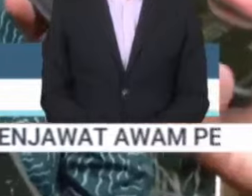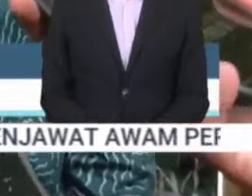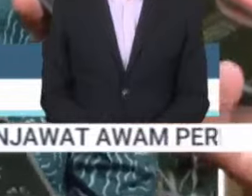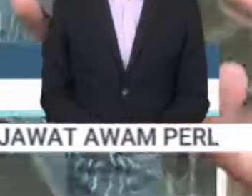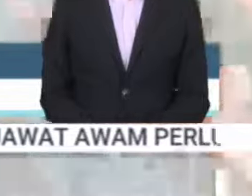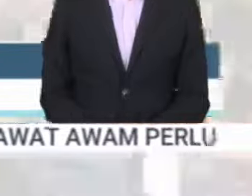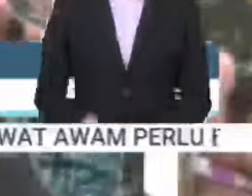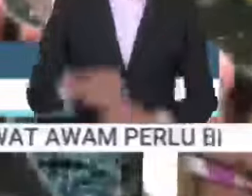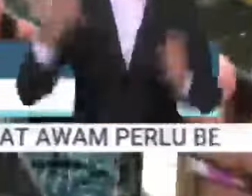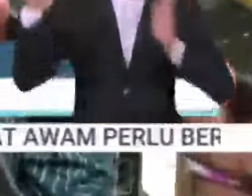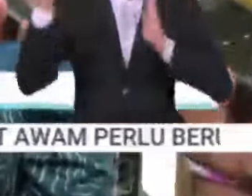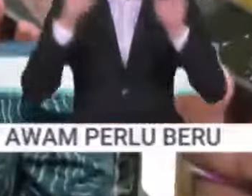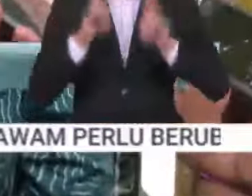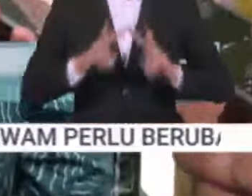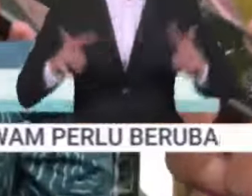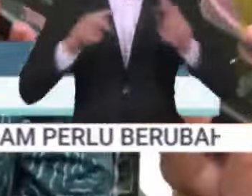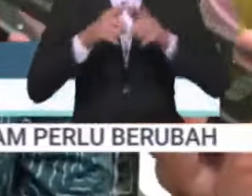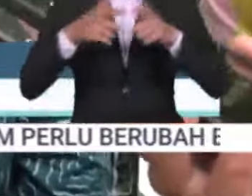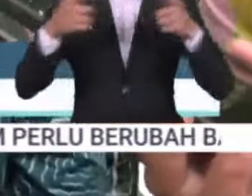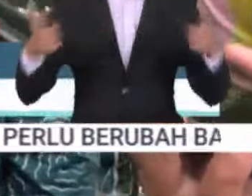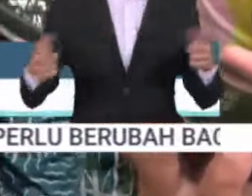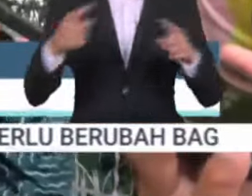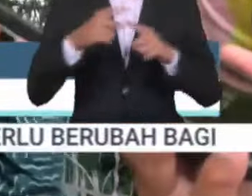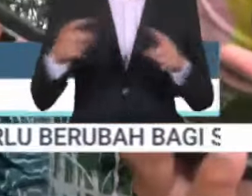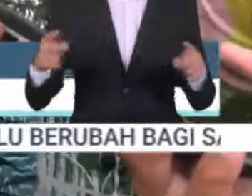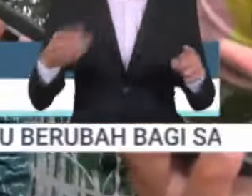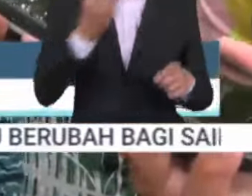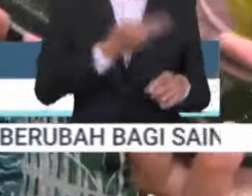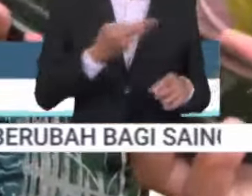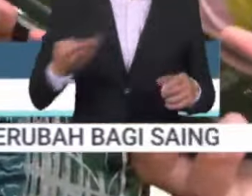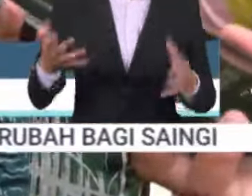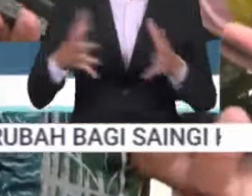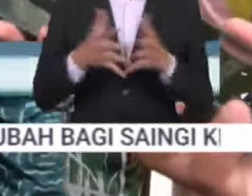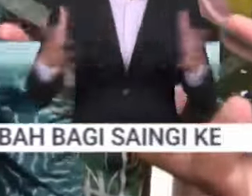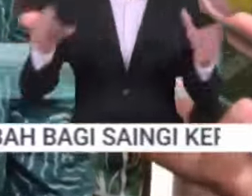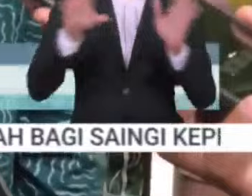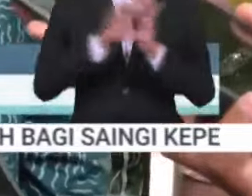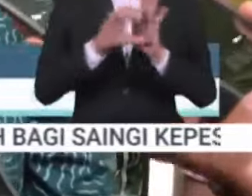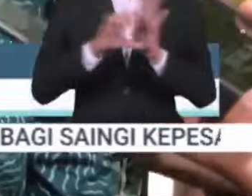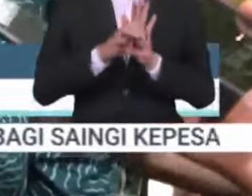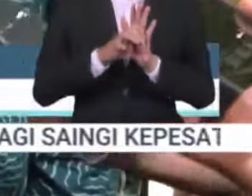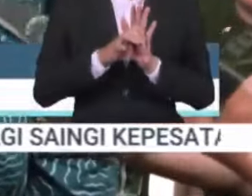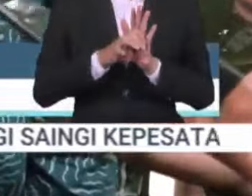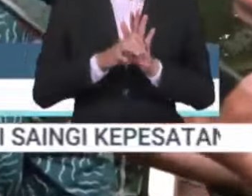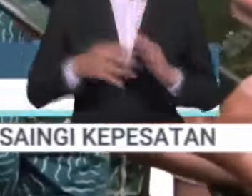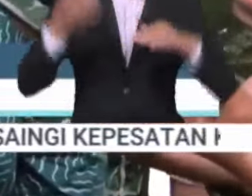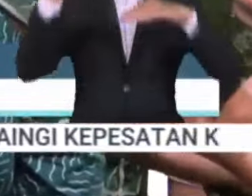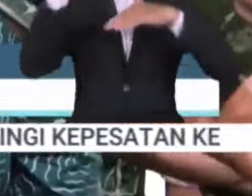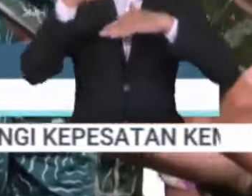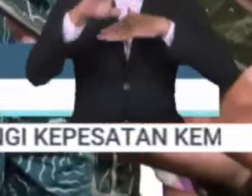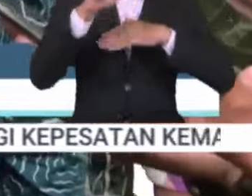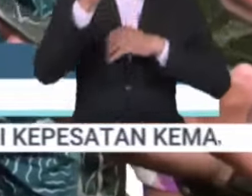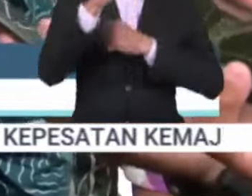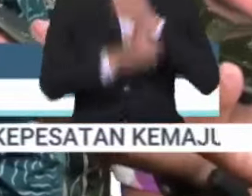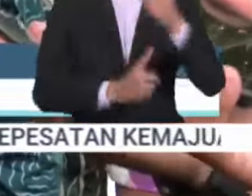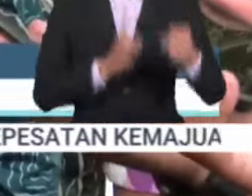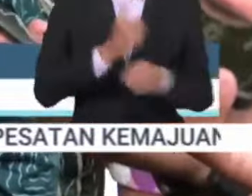Local value is very big. Tapi kalau supply banyak, macam di China, dia export satu tahun